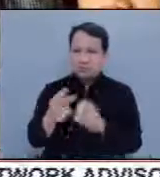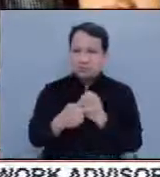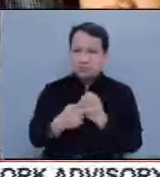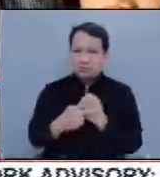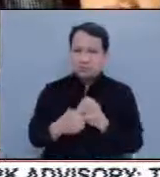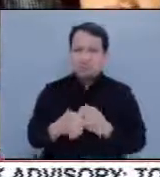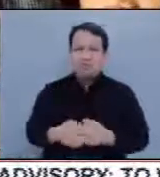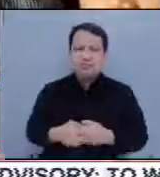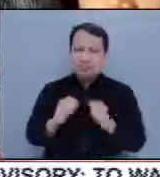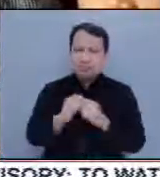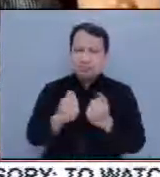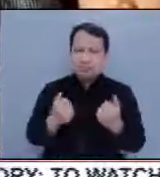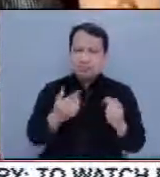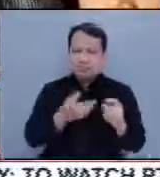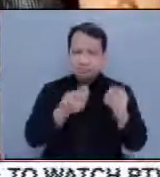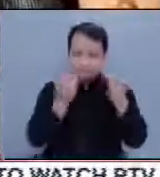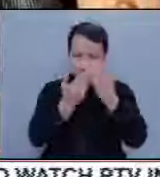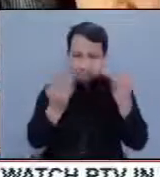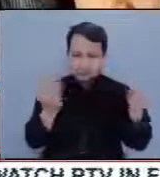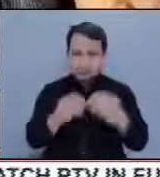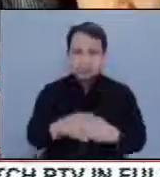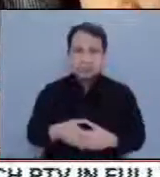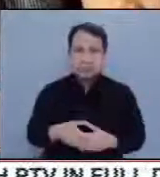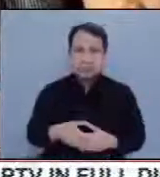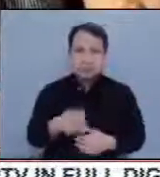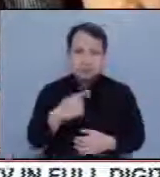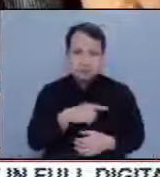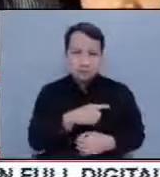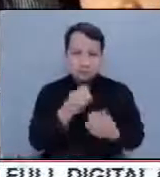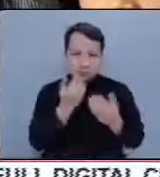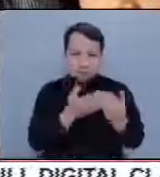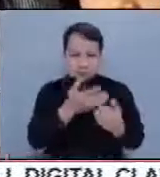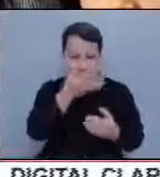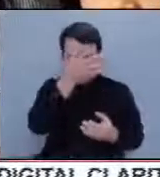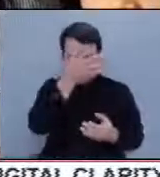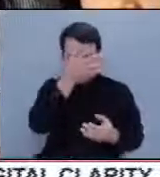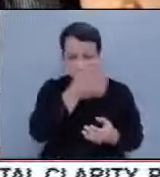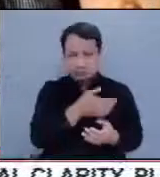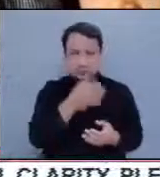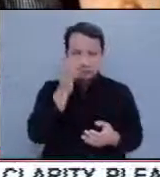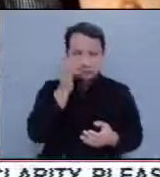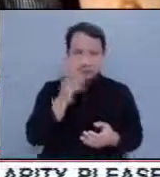naman kay nanay, ano naman ang naging reaction niyo ni tatay Freddy dito?